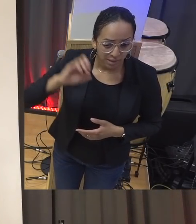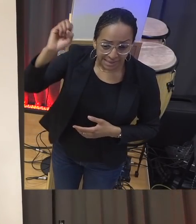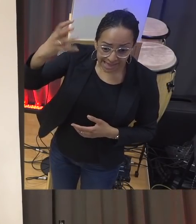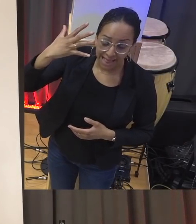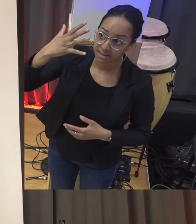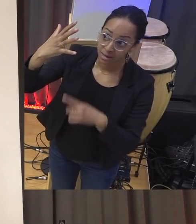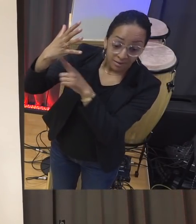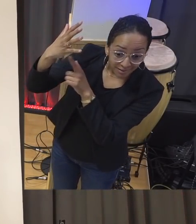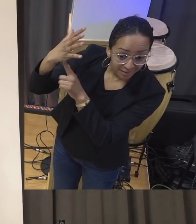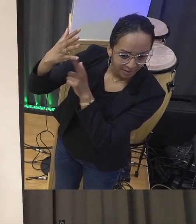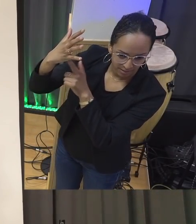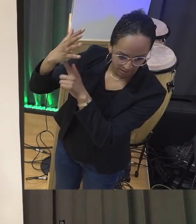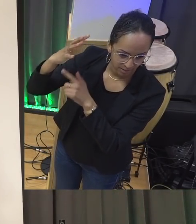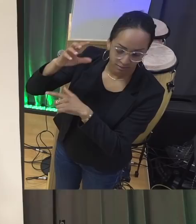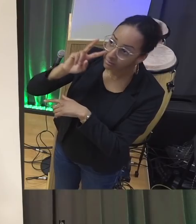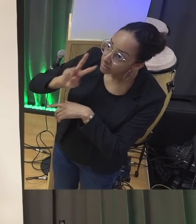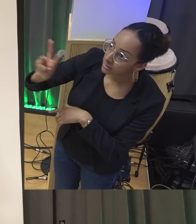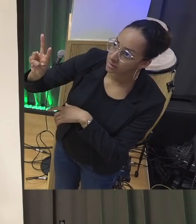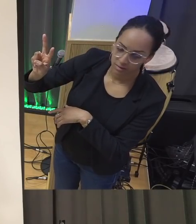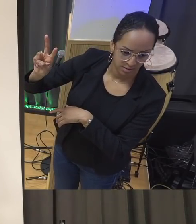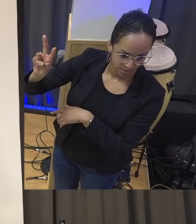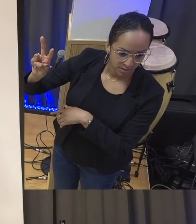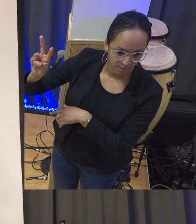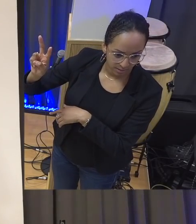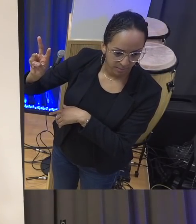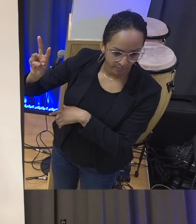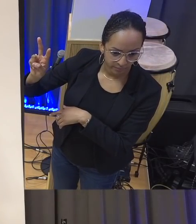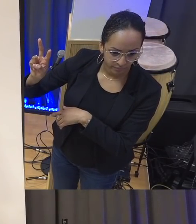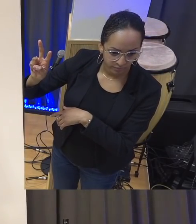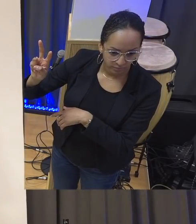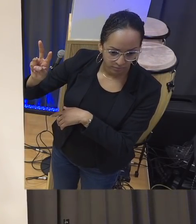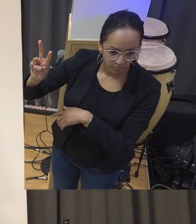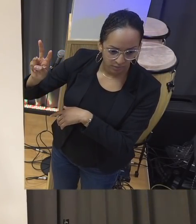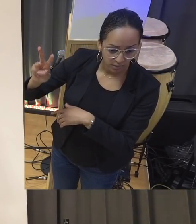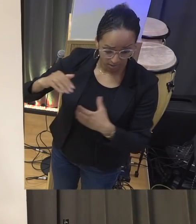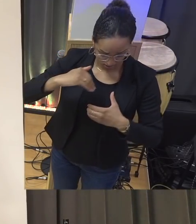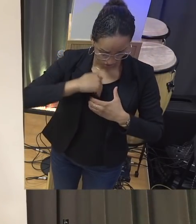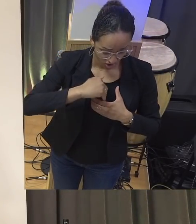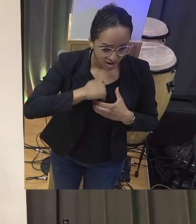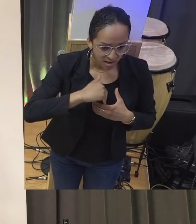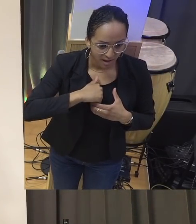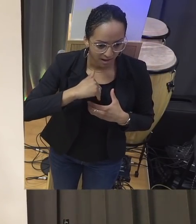Saint-Esprit, à nourrir cet homme, ce vieil homme intérieur,